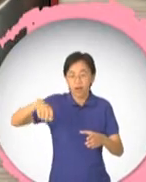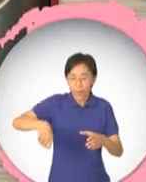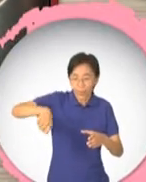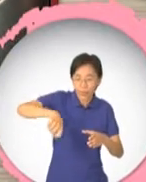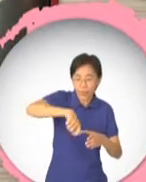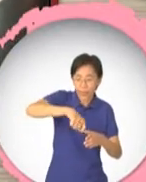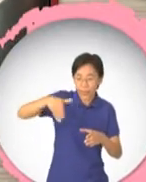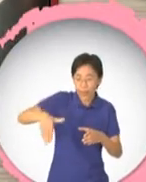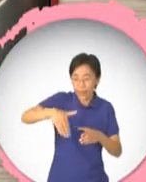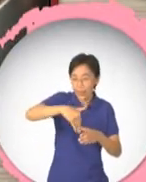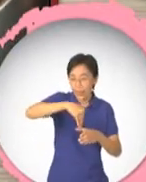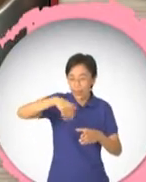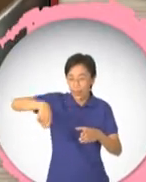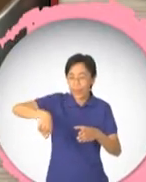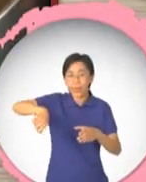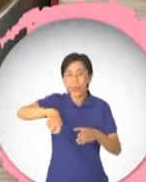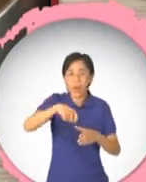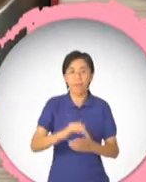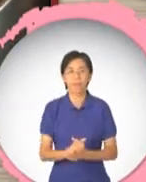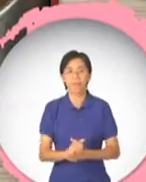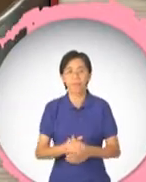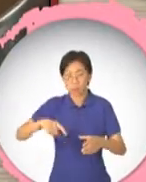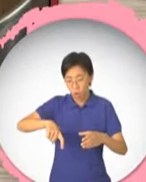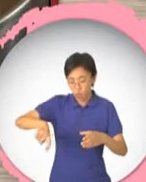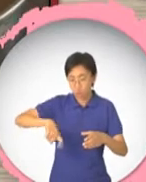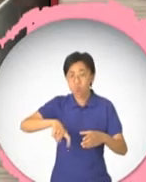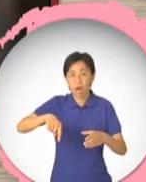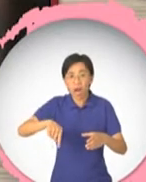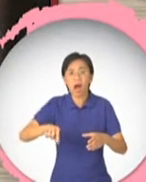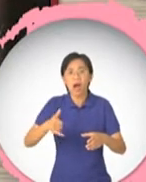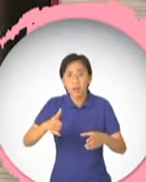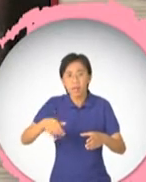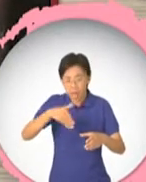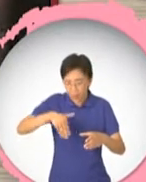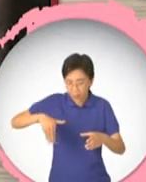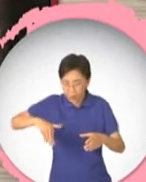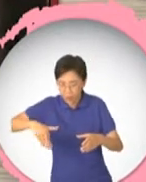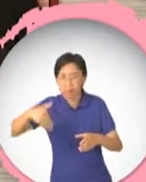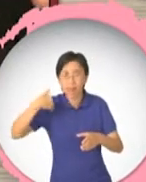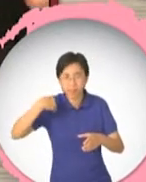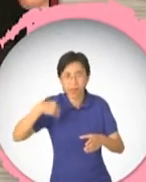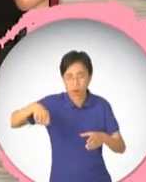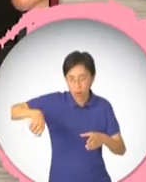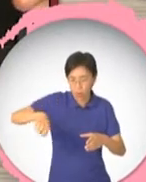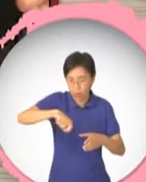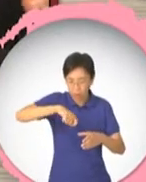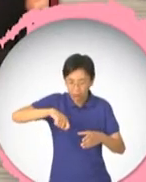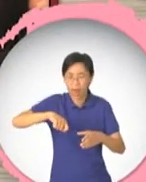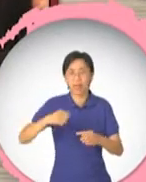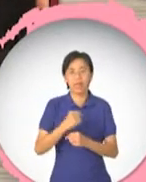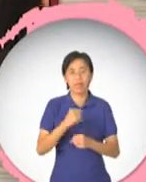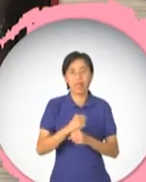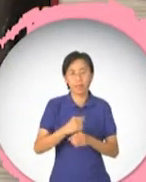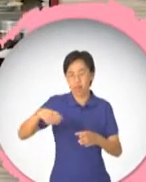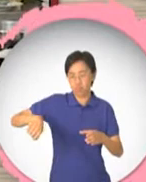ค่ะแล้วก็หัวตีตะขอค่ะบางทีจะมีส่วนผสมนะคะเกาะขึ้นมาด้านบนซึ่งก็จะไม่ได้รับการผสมเช่นเดียวกันเพราะฉะนั้นเราต้องช่ว